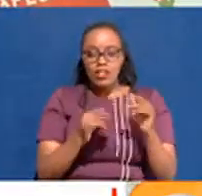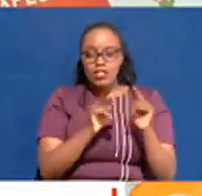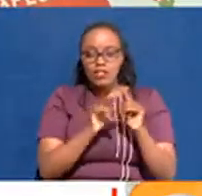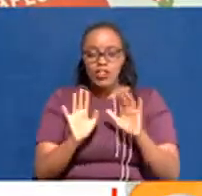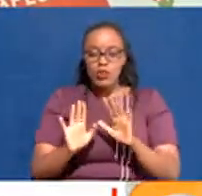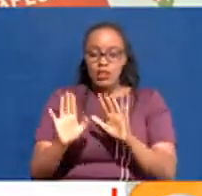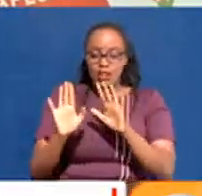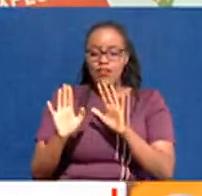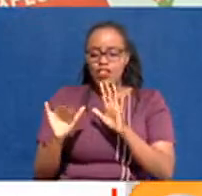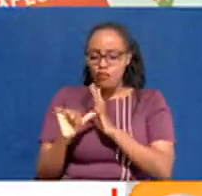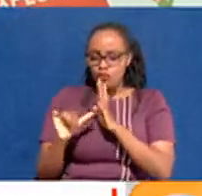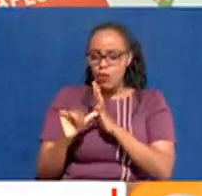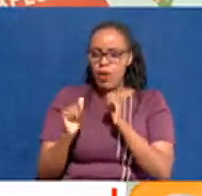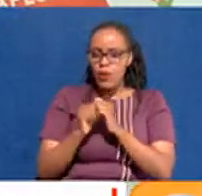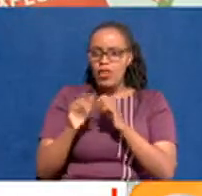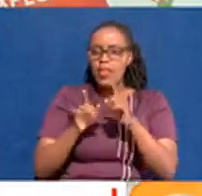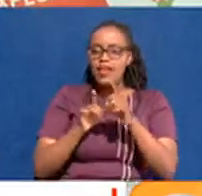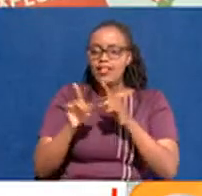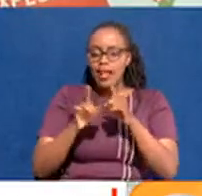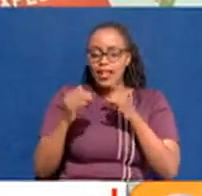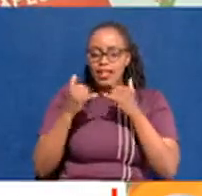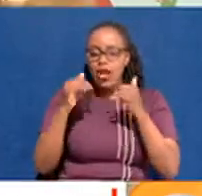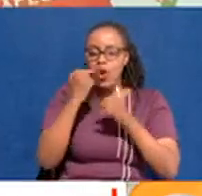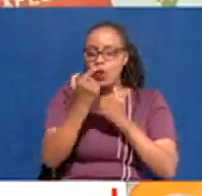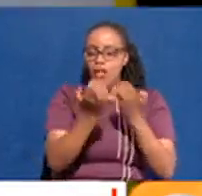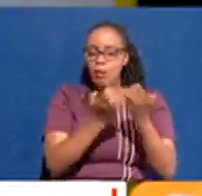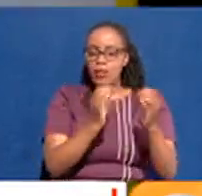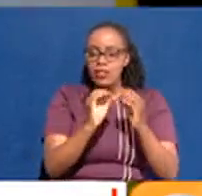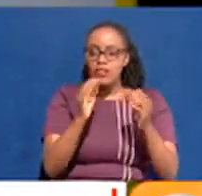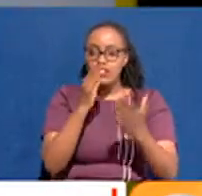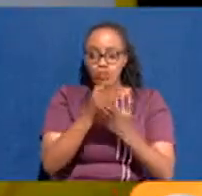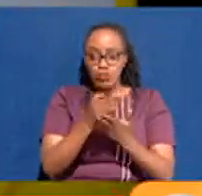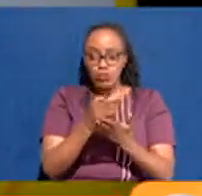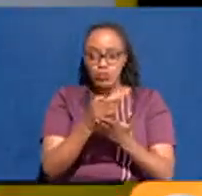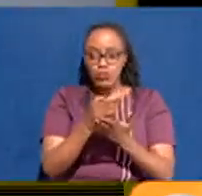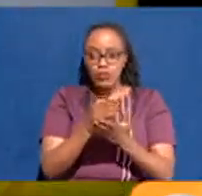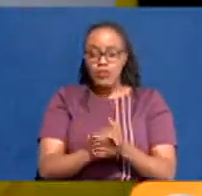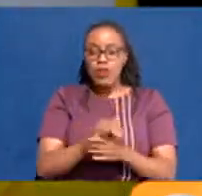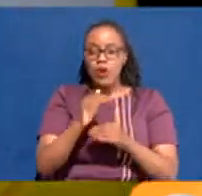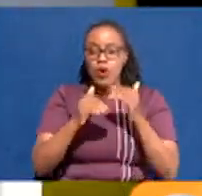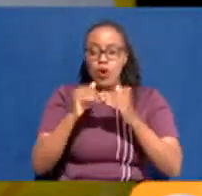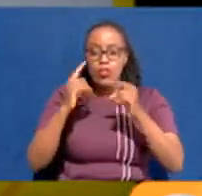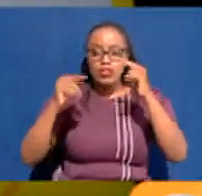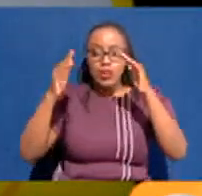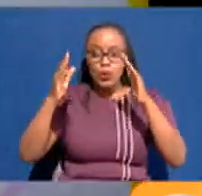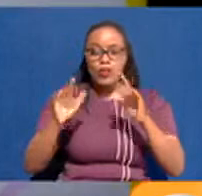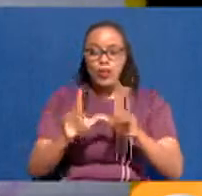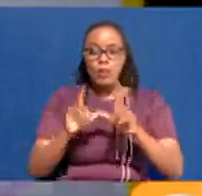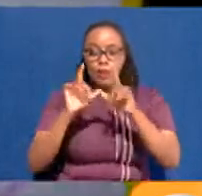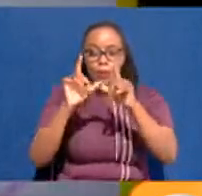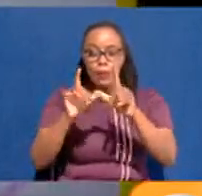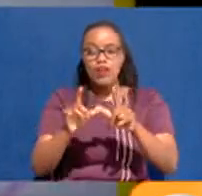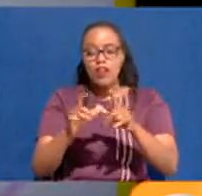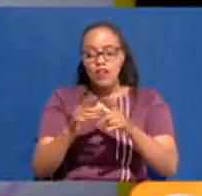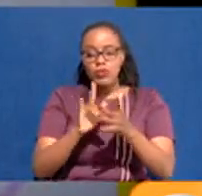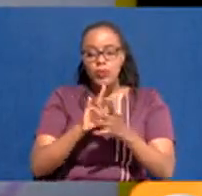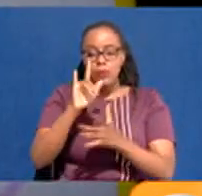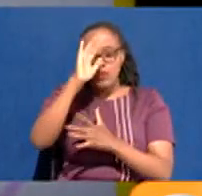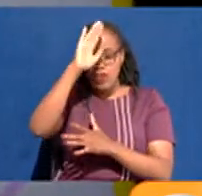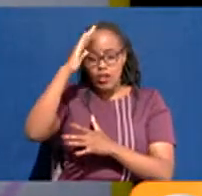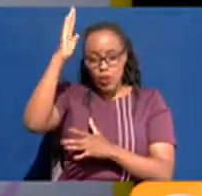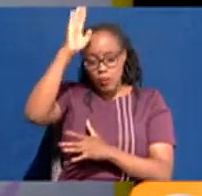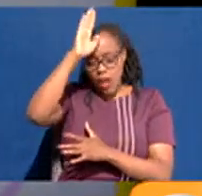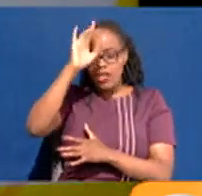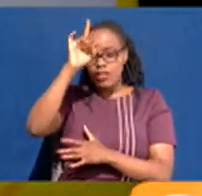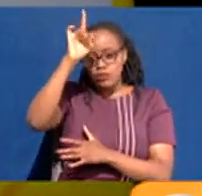wachia Directline, sio tu mambo ya kibiashara, ni ukweli. Washindi hao vile vile walituzwa na likizo za Dubai,